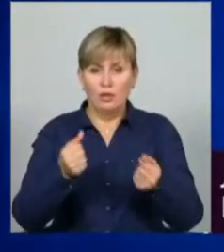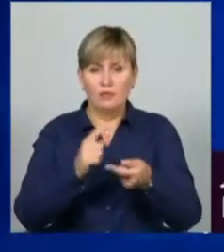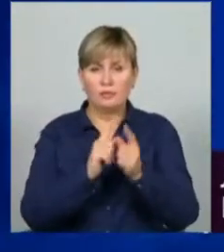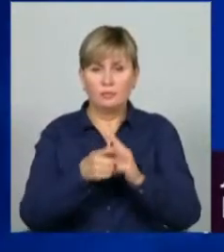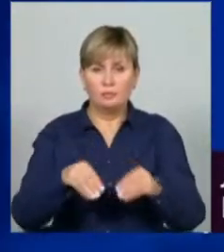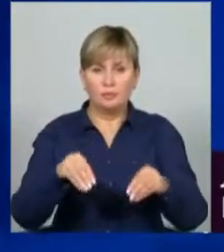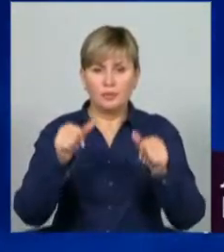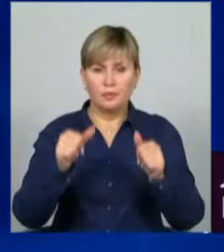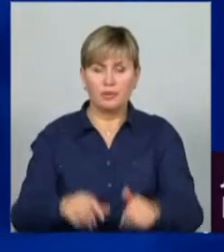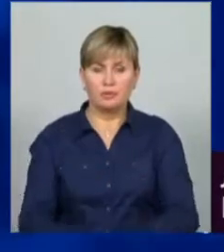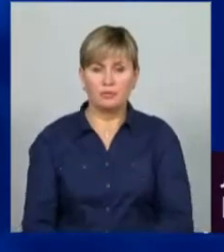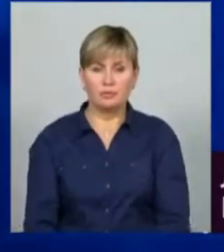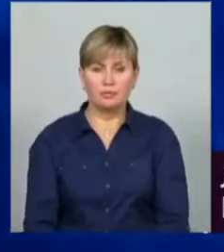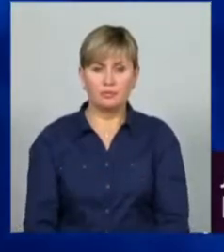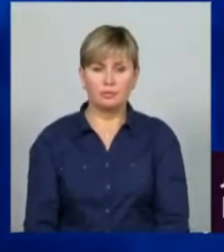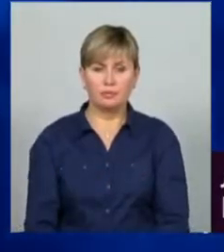превратившись в пепел.